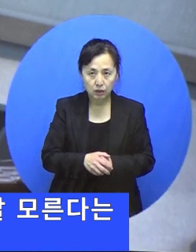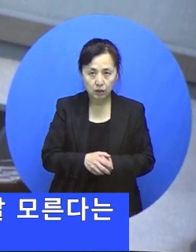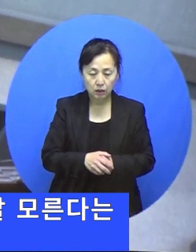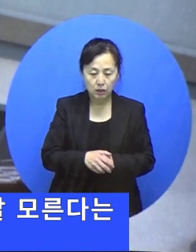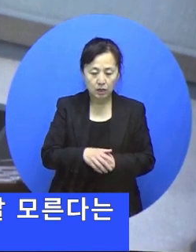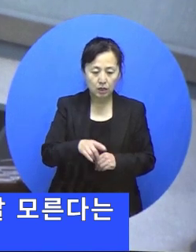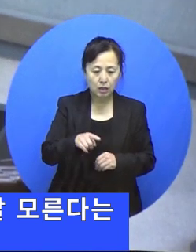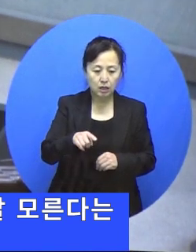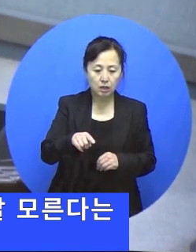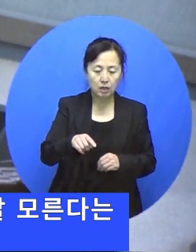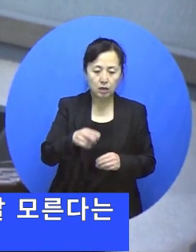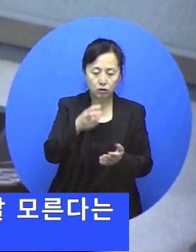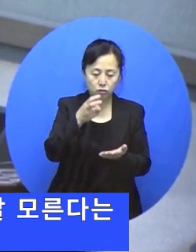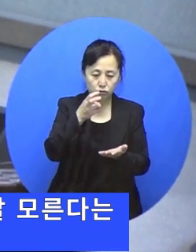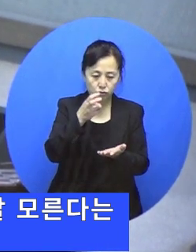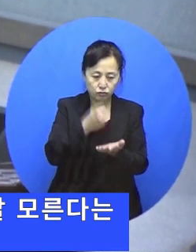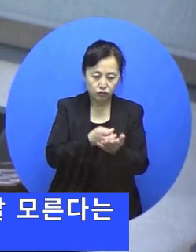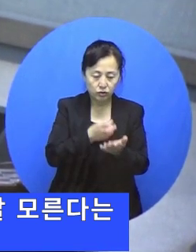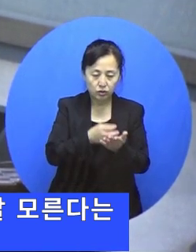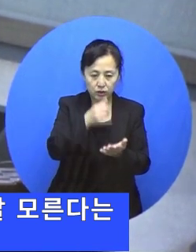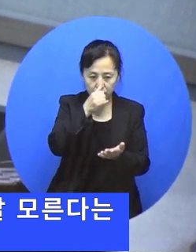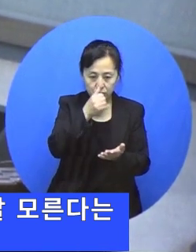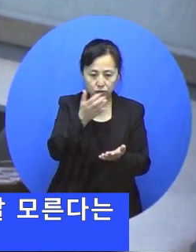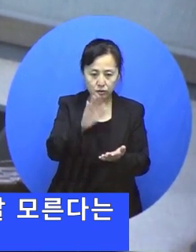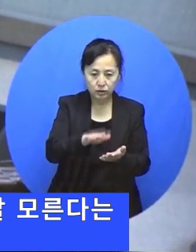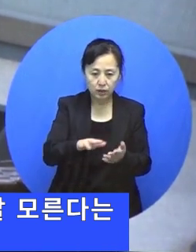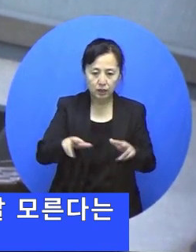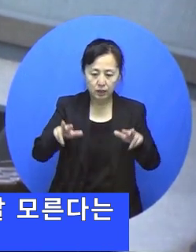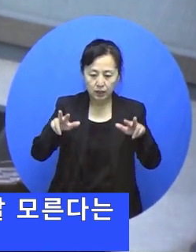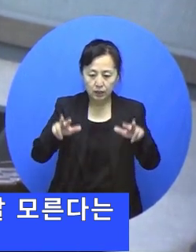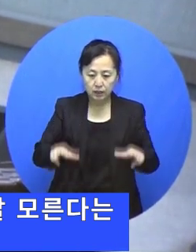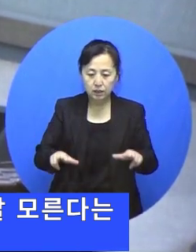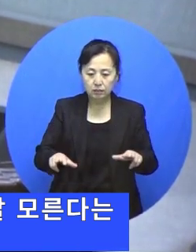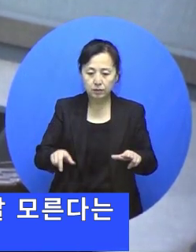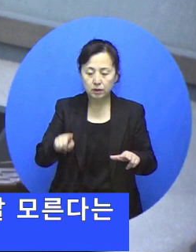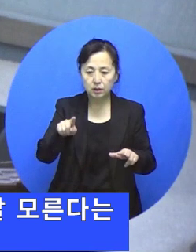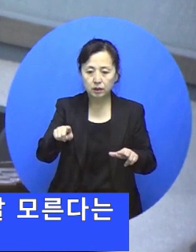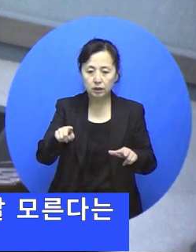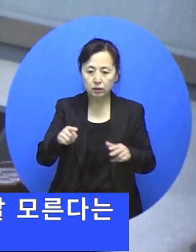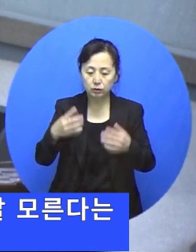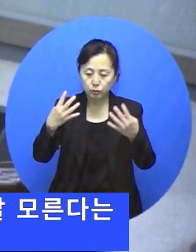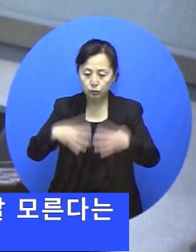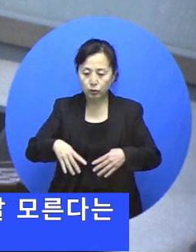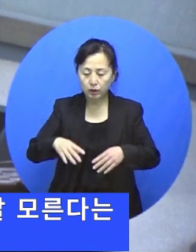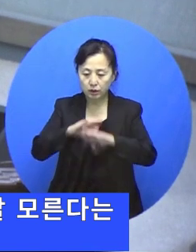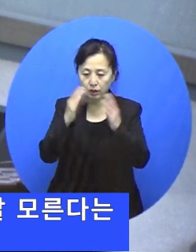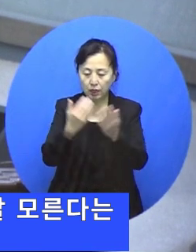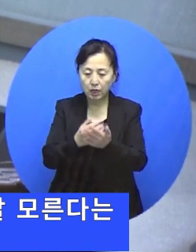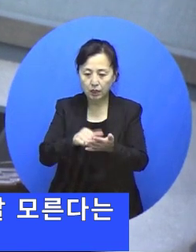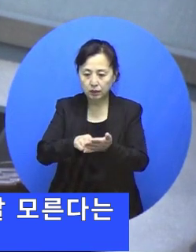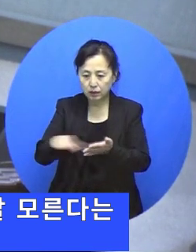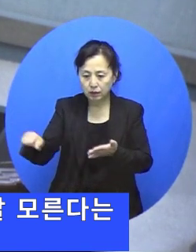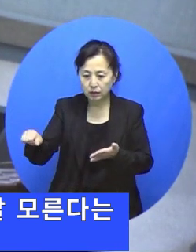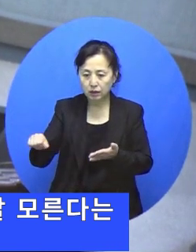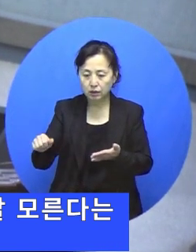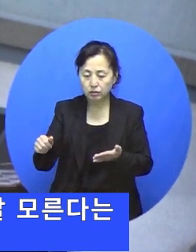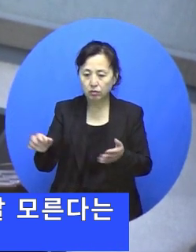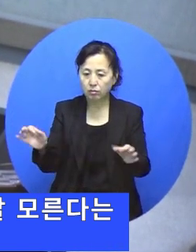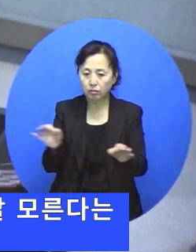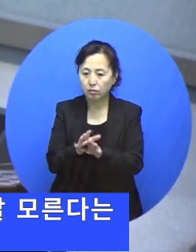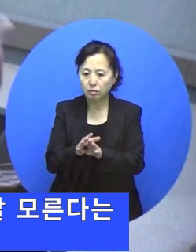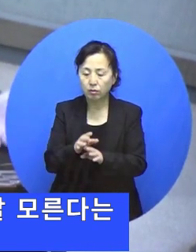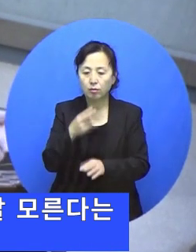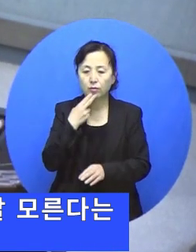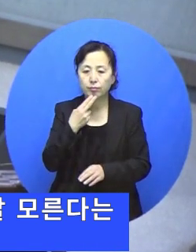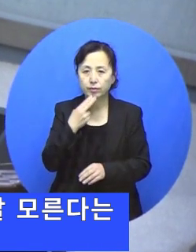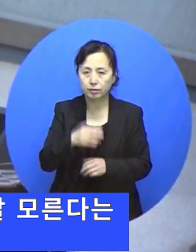때문에 시에서는 알 수 없다고 하시는데요. 저는 그런 생각이 듭니다. 예산을